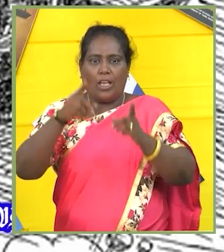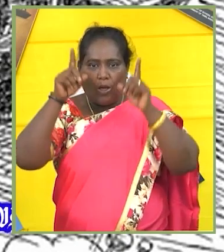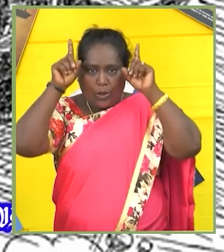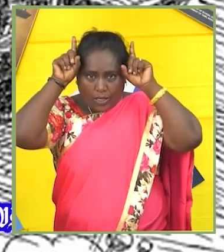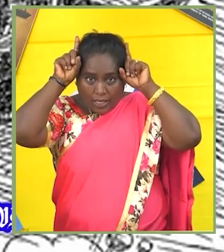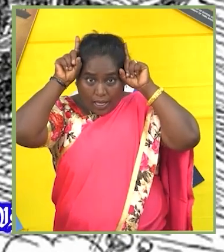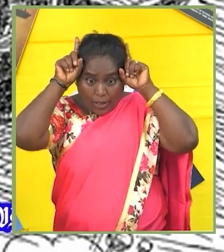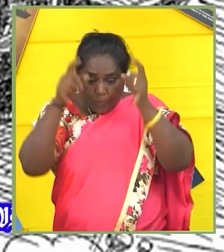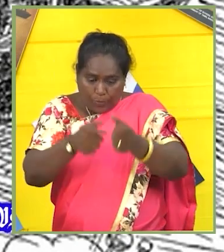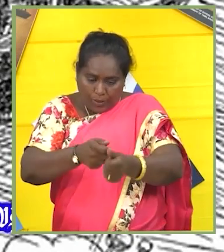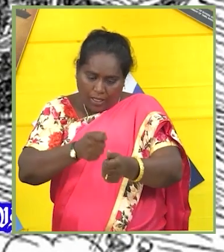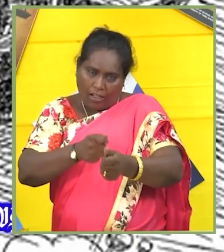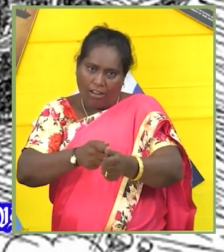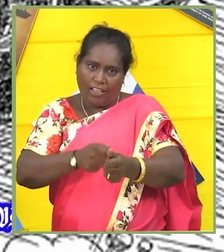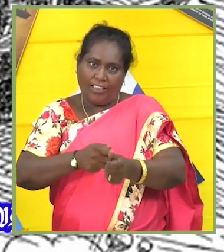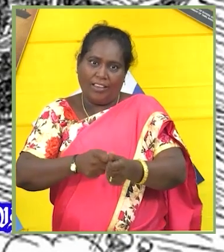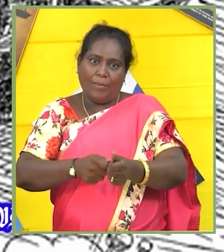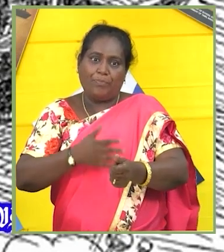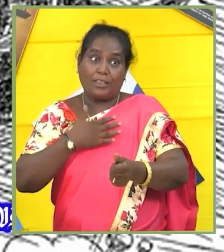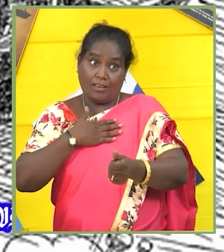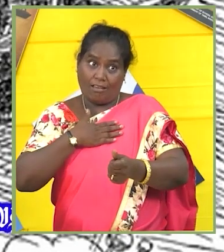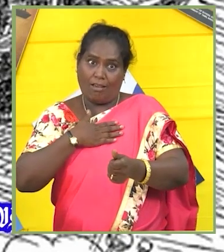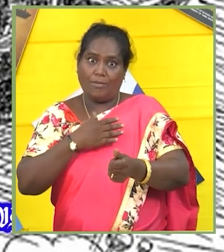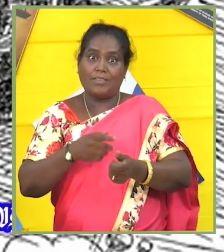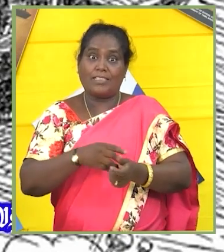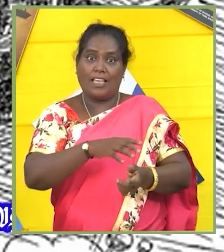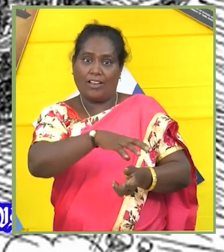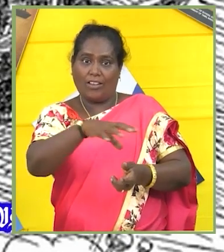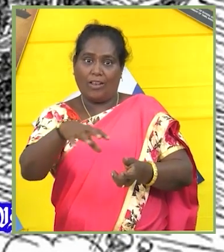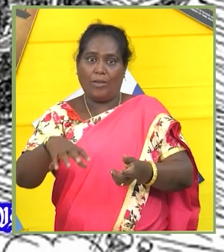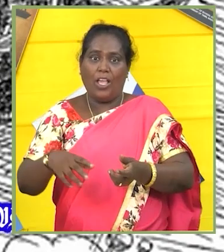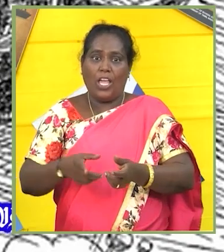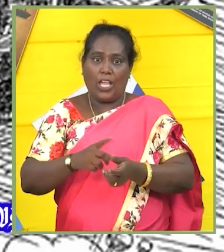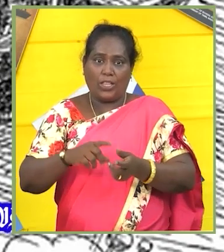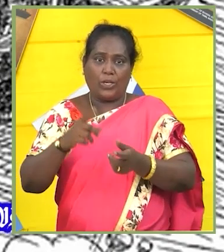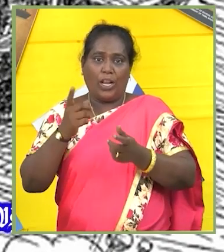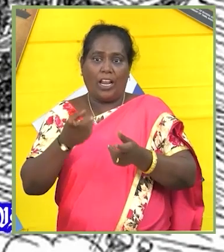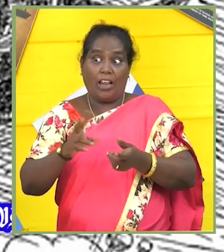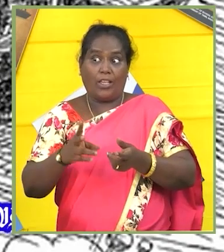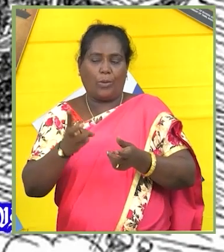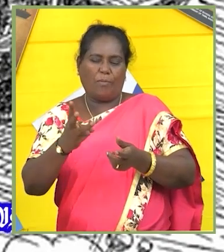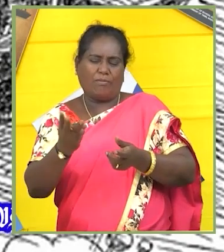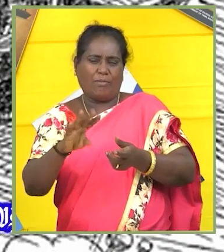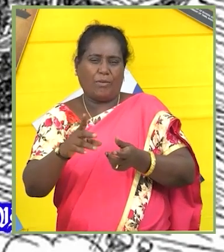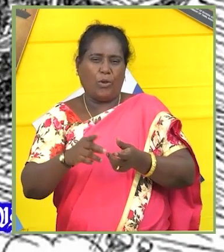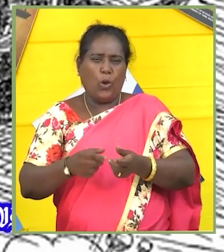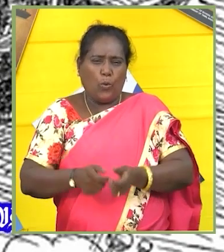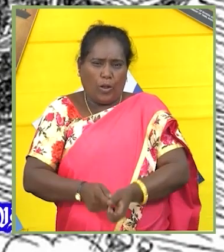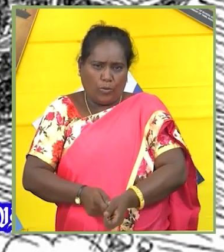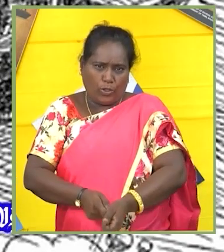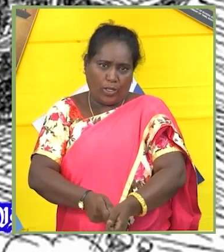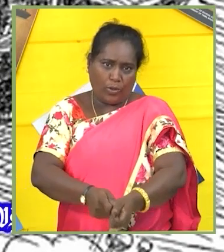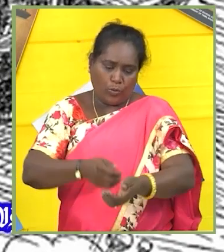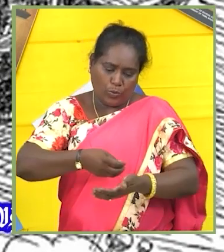செய்ய ஏரில் பூட்டிய காளை மாடுகளை நாம் ஏர்மாடுகள், ஏறுகள், எருதுகள் என்று அழைக்கிறோம்.